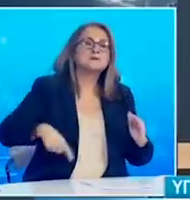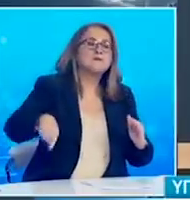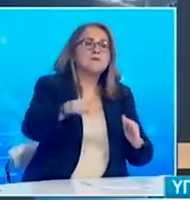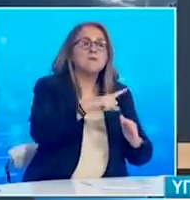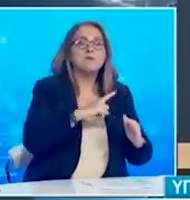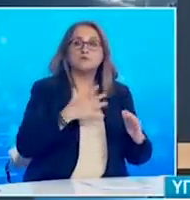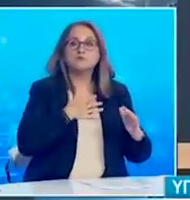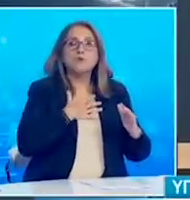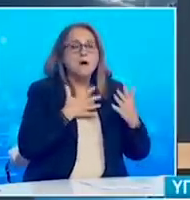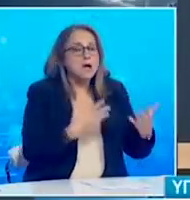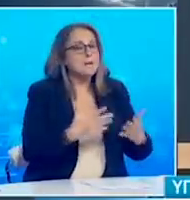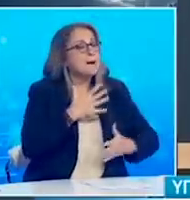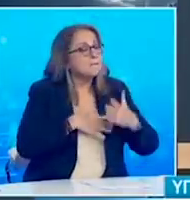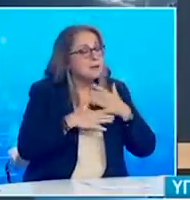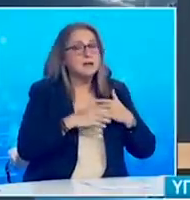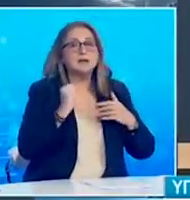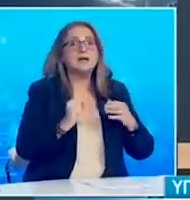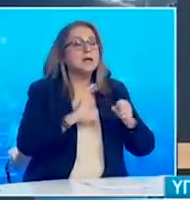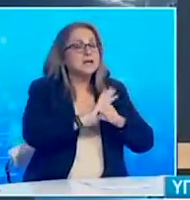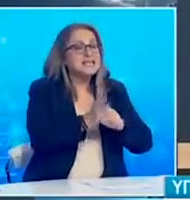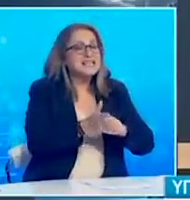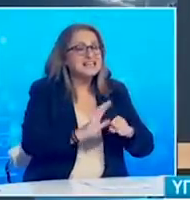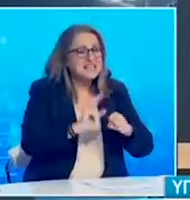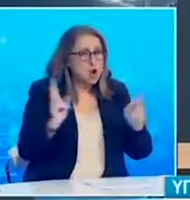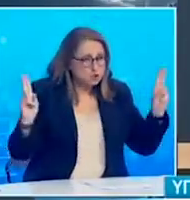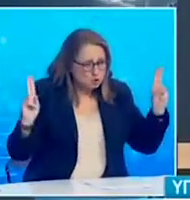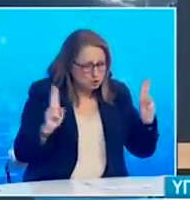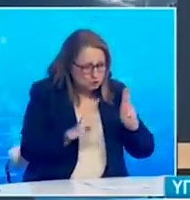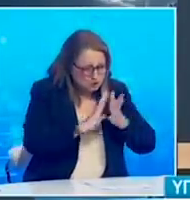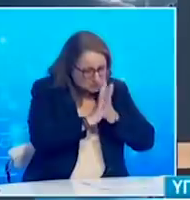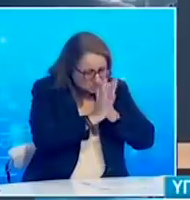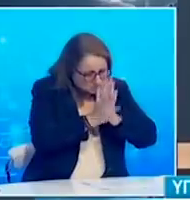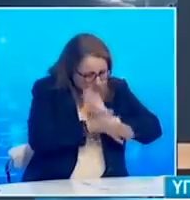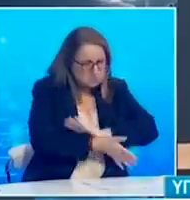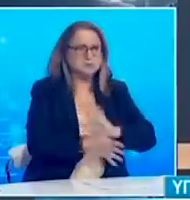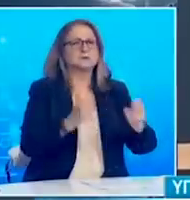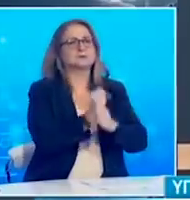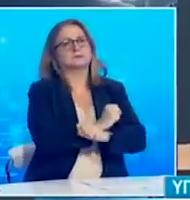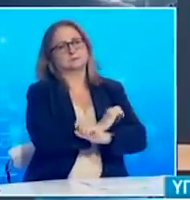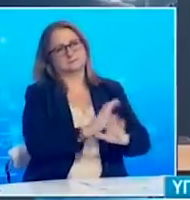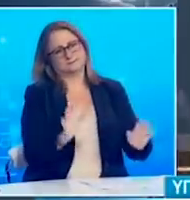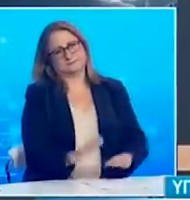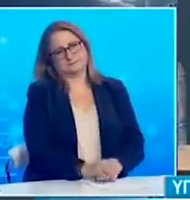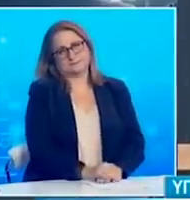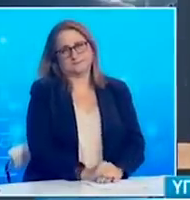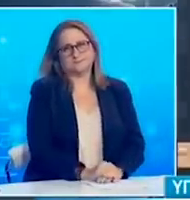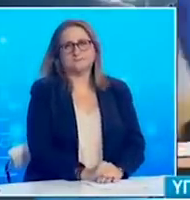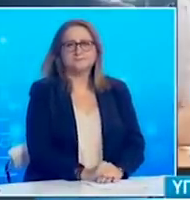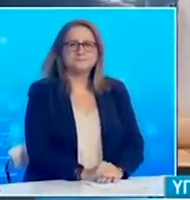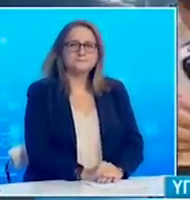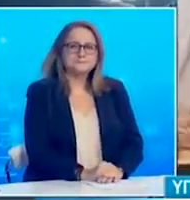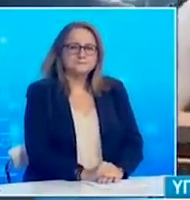την αλυσίδα της μετάδοσης του ιού, για να κερδίσουμε οριστικά αυτόν τον πόλεμο. Σας ευχαριστώ. Ευχαριστούμε, κύριε